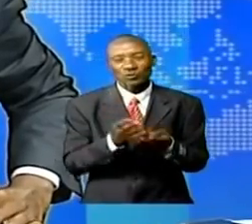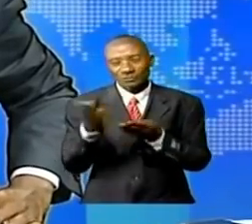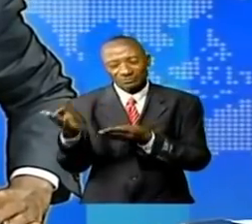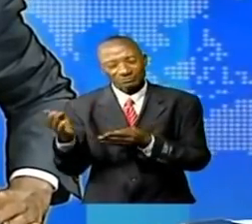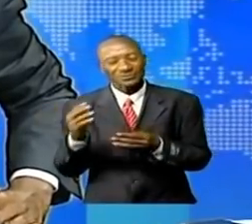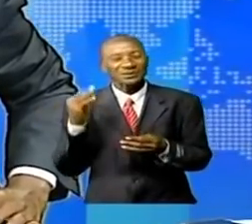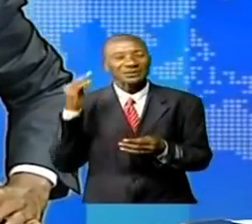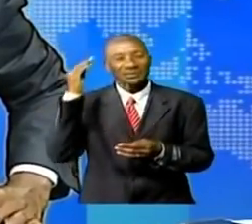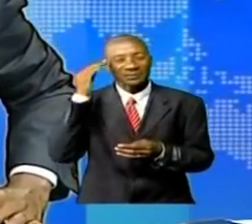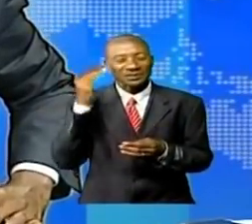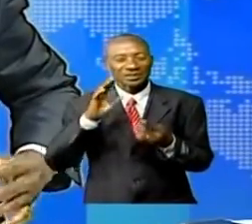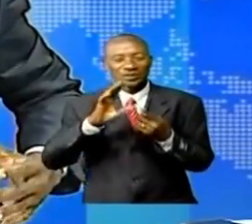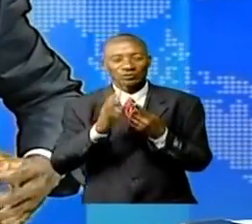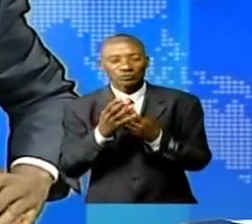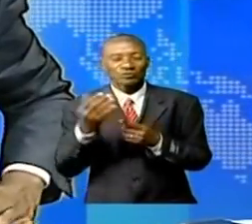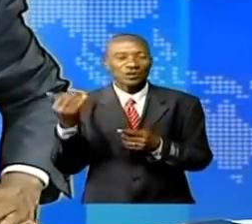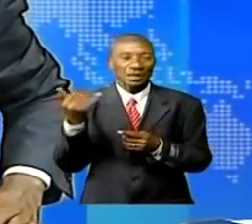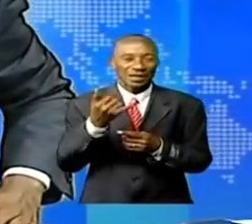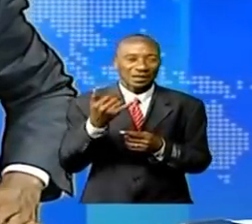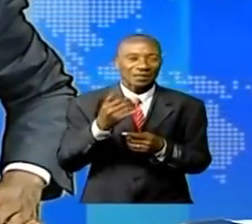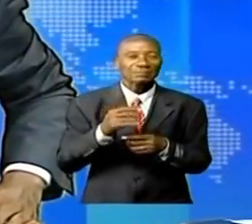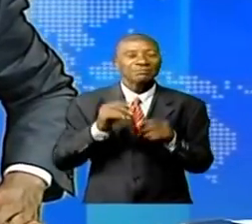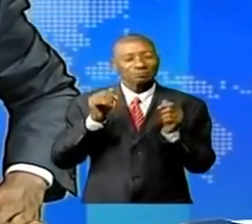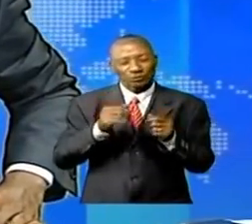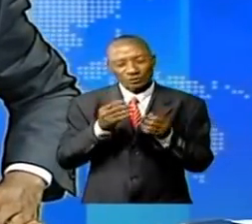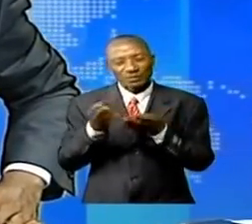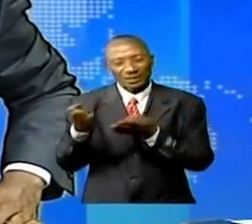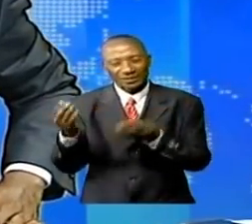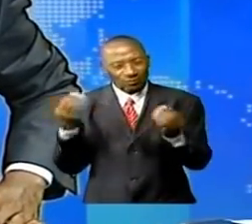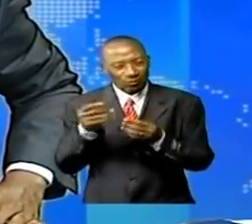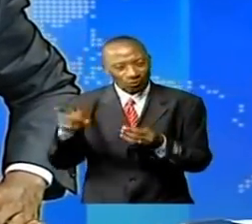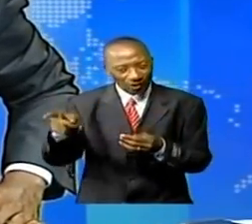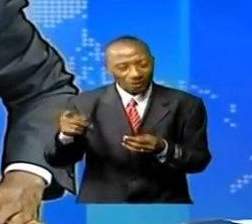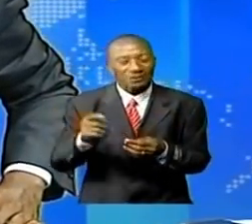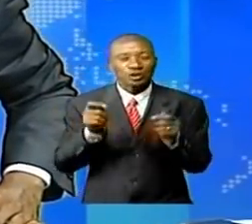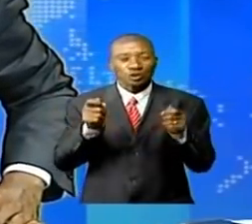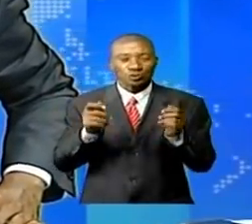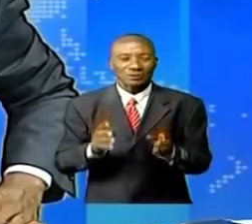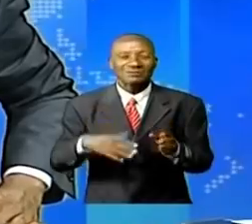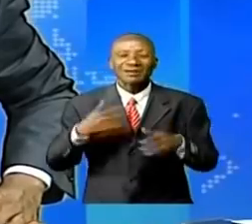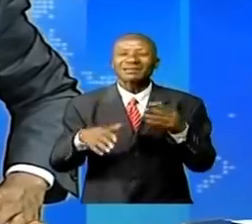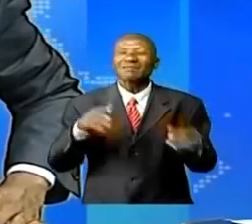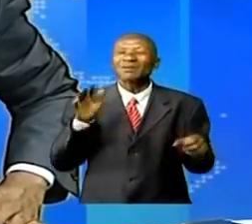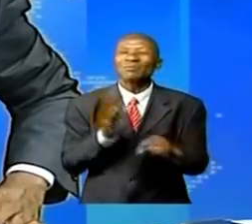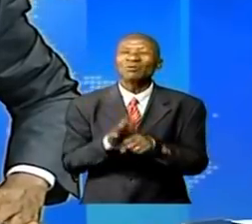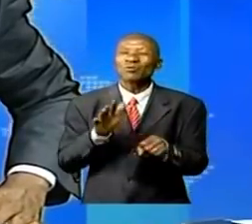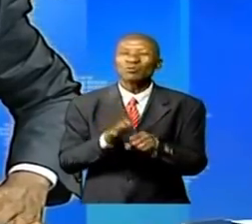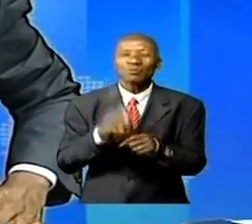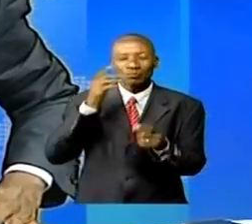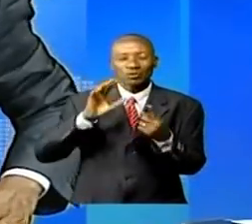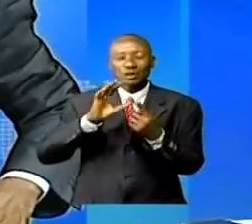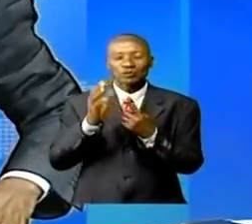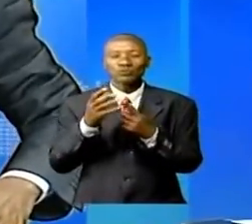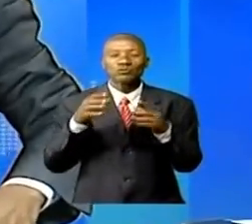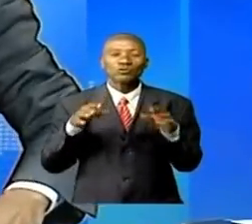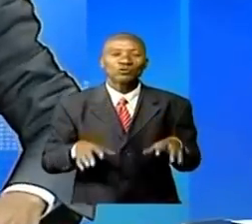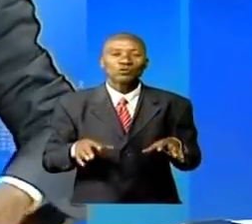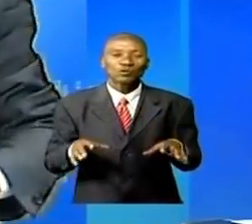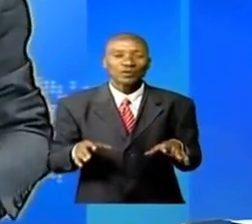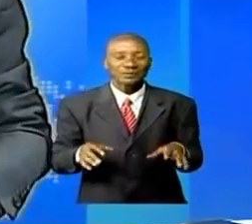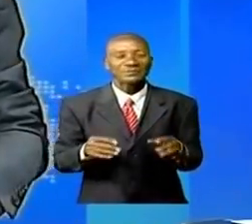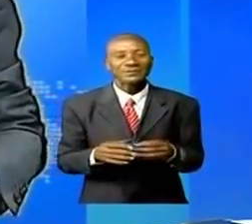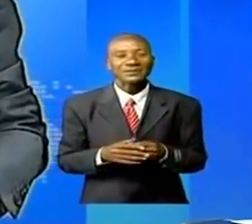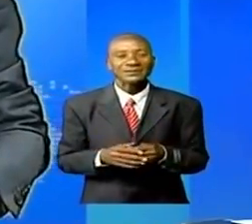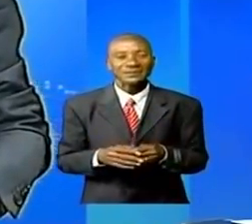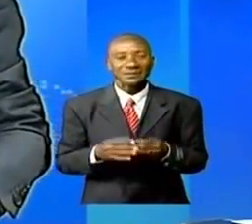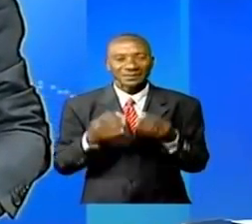et Patrimoine et le groupe LOI Incorporated aide sur l'investissement. Son directeur général a été également reçu par